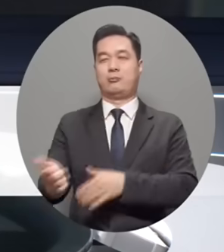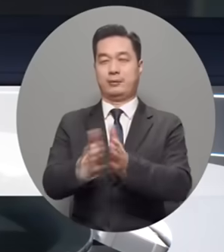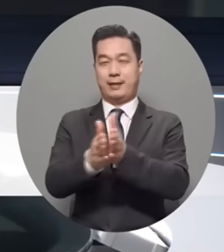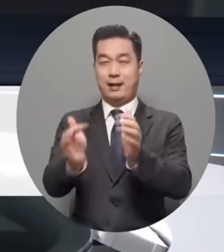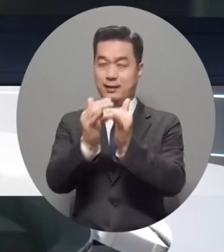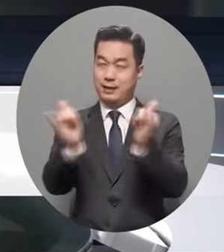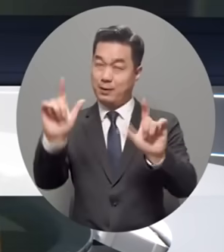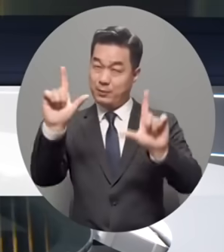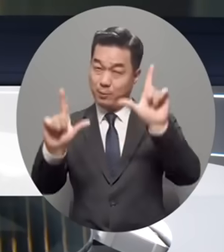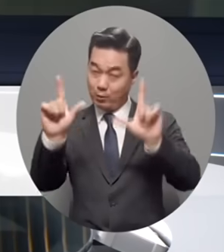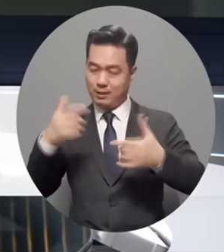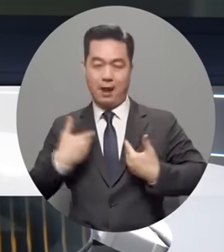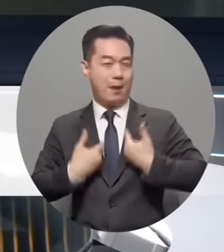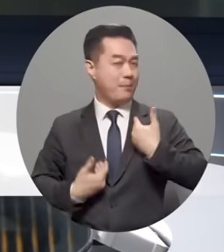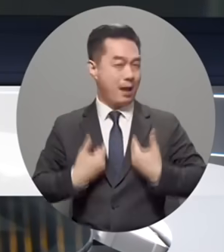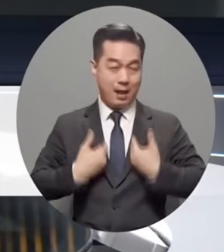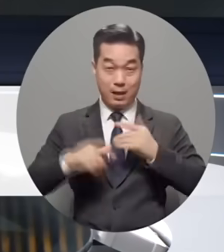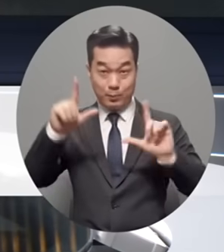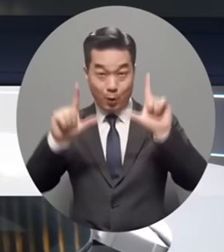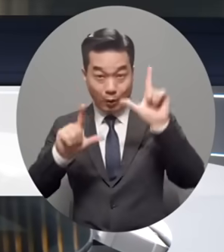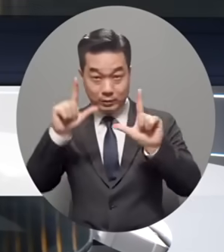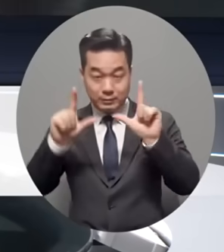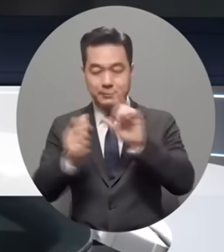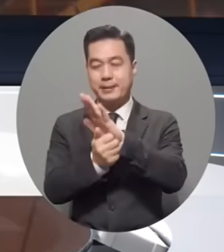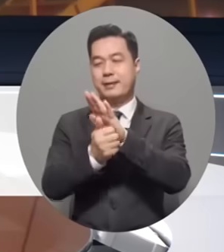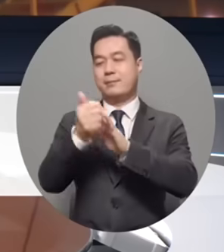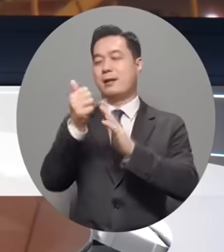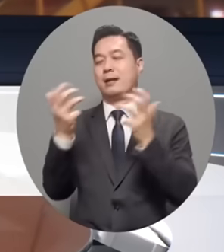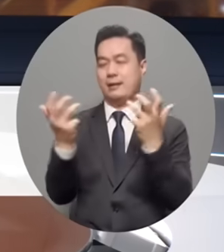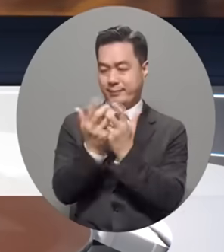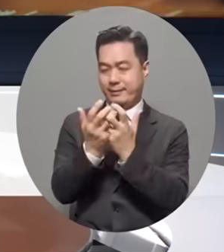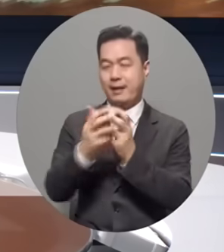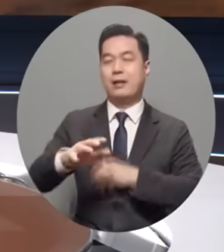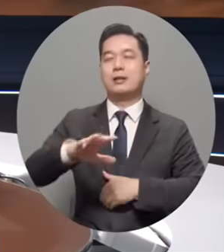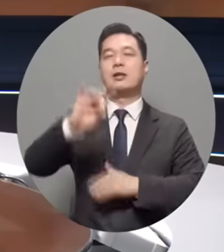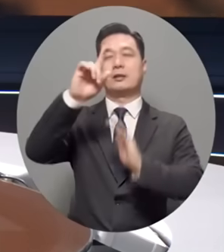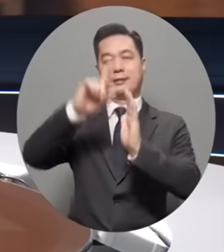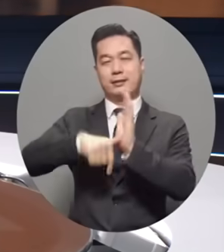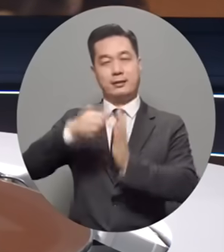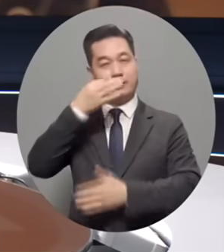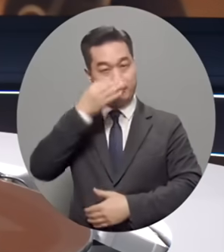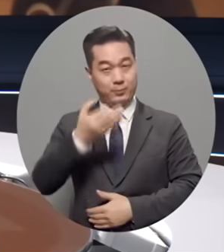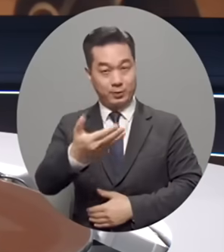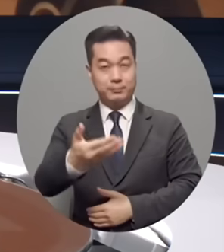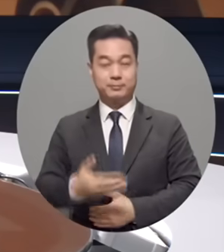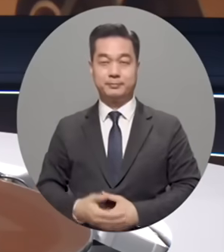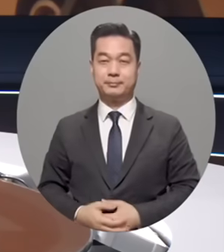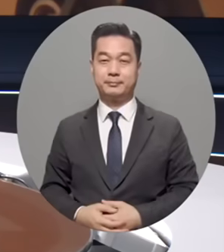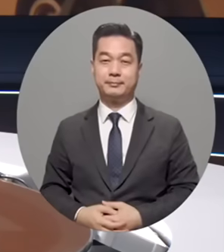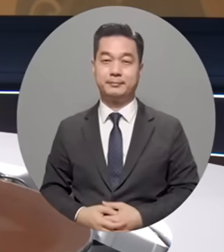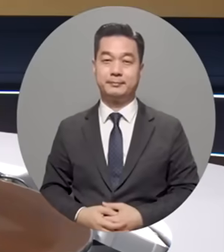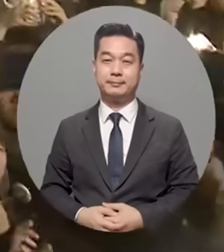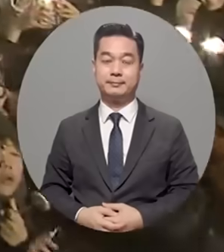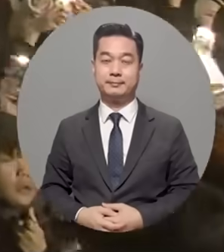사람들의 분주한 발걸음까지 희망찬 새해의 첫 순간들을 송서영 기자가 전해드립니다.